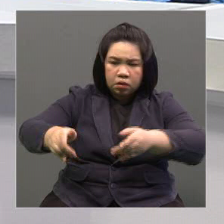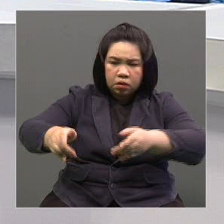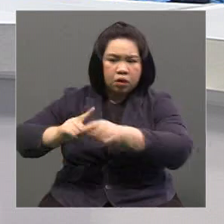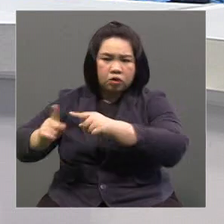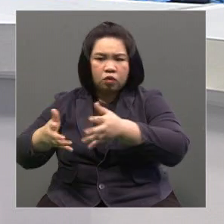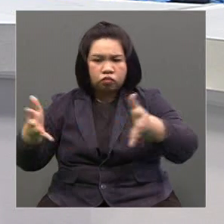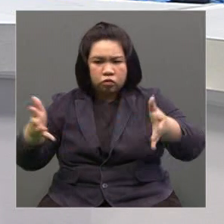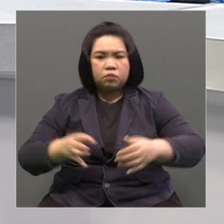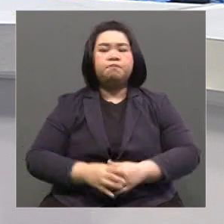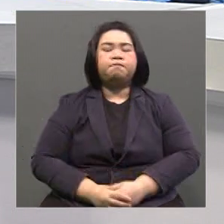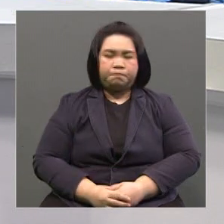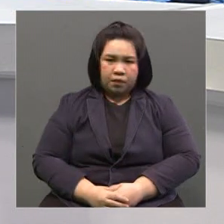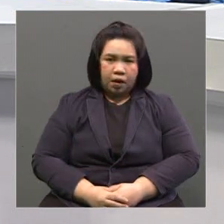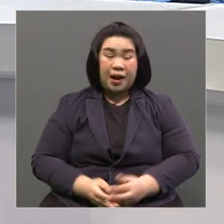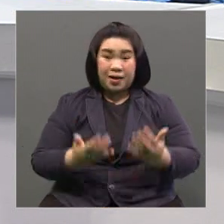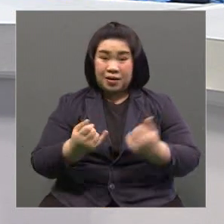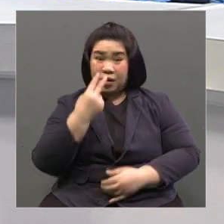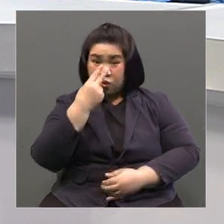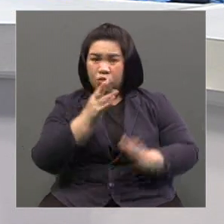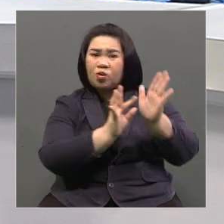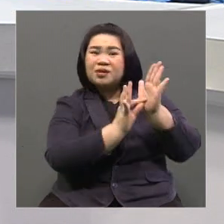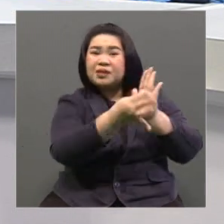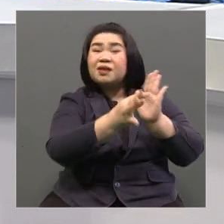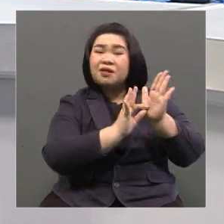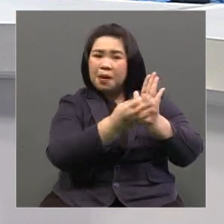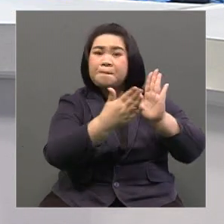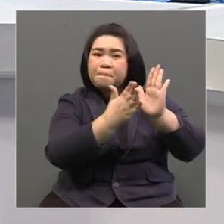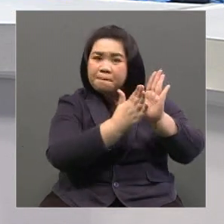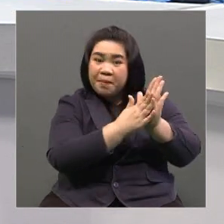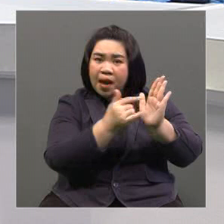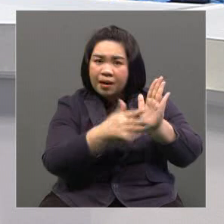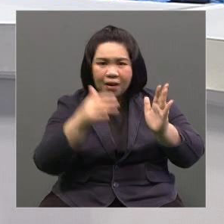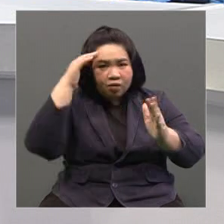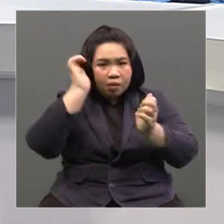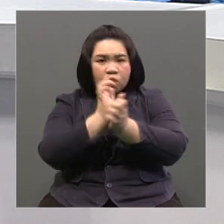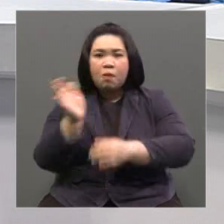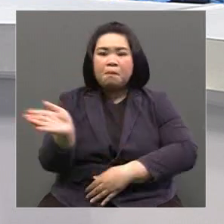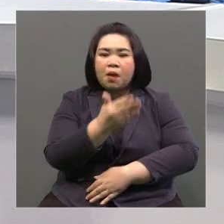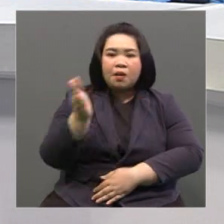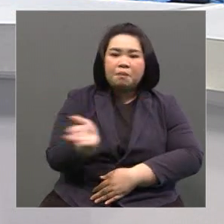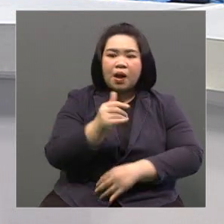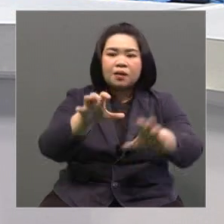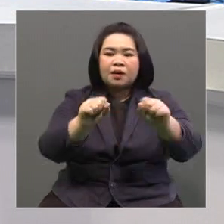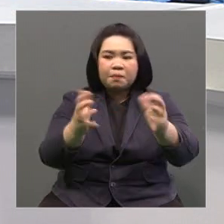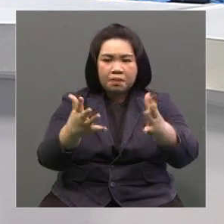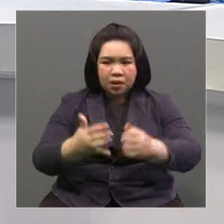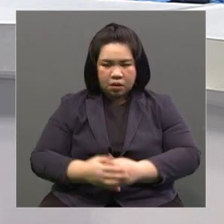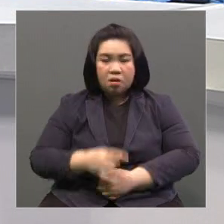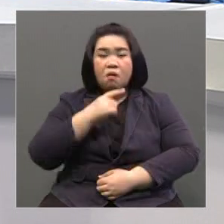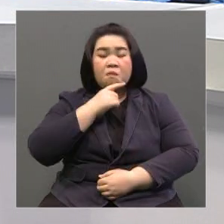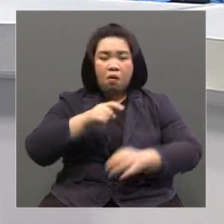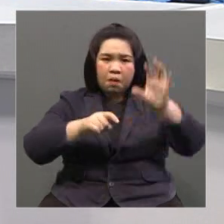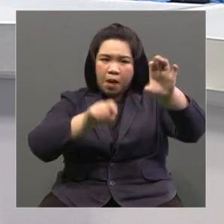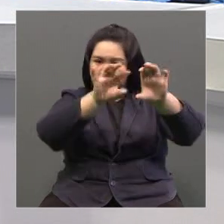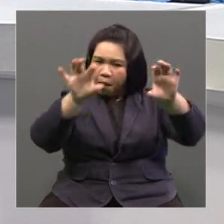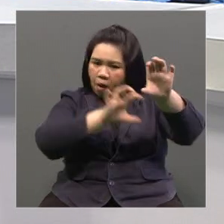แต่มาดูในเรื่องของสวยสติกเกอร์อย่างที่บอกกันสรุปแล้วเนี่ยหลายป้ายนะสติกเกอร์ที่ติดเนี่ย ค ส ่ะ ี่สิบห้าสิบป้าย โอ